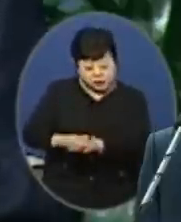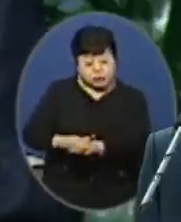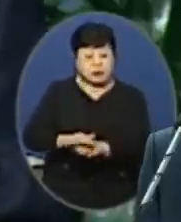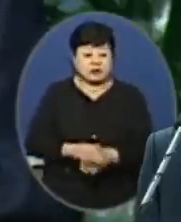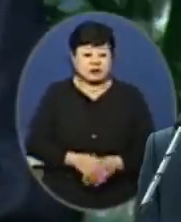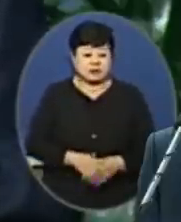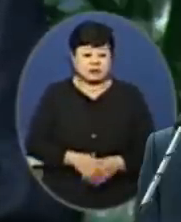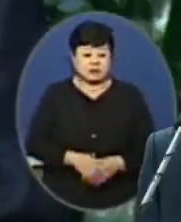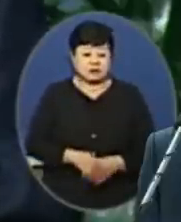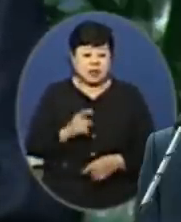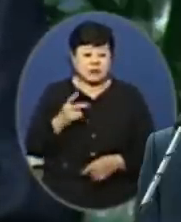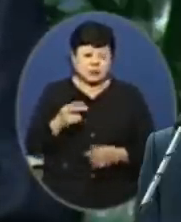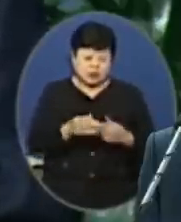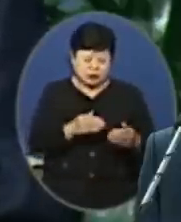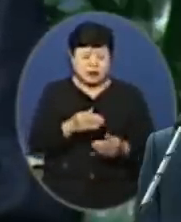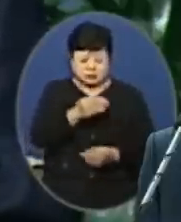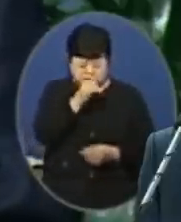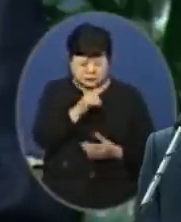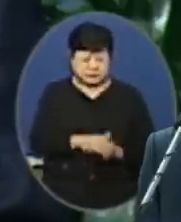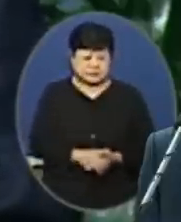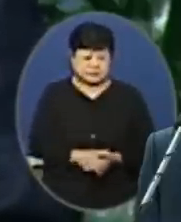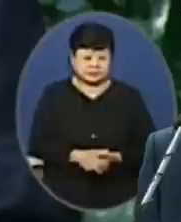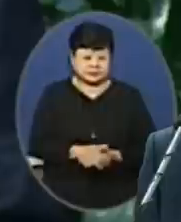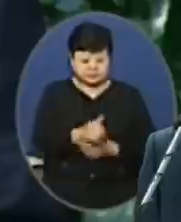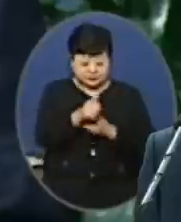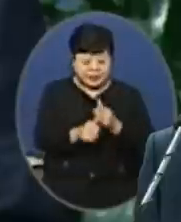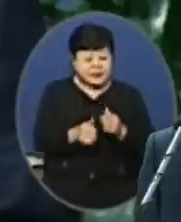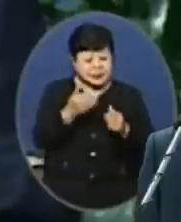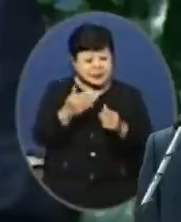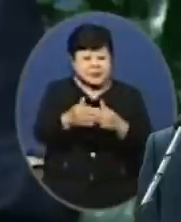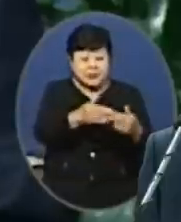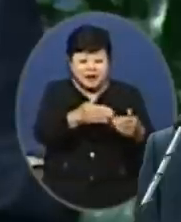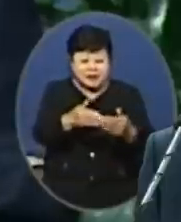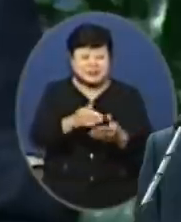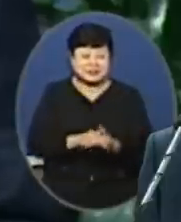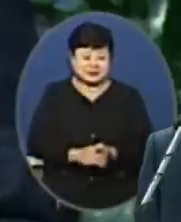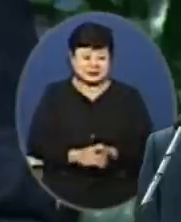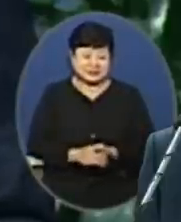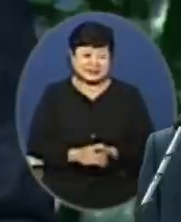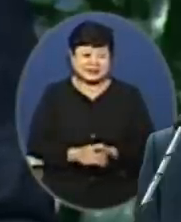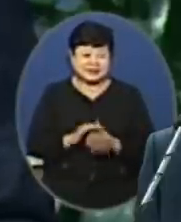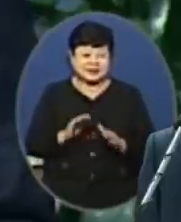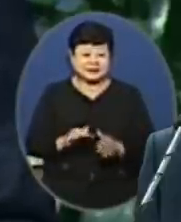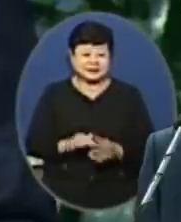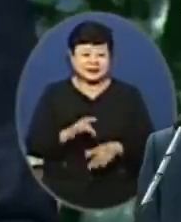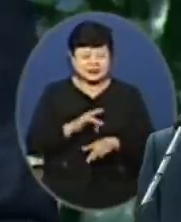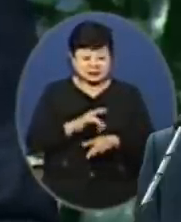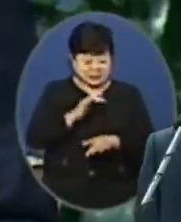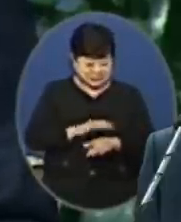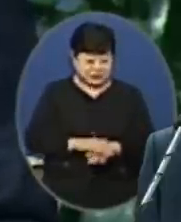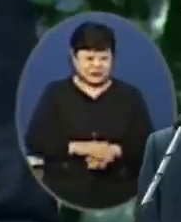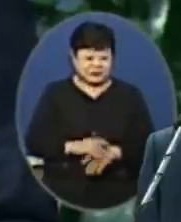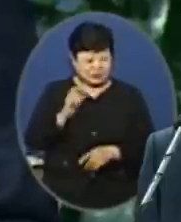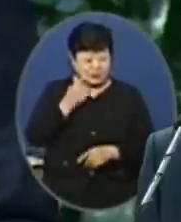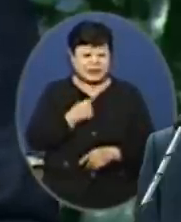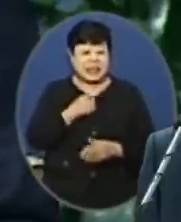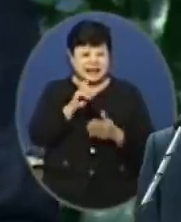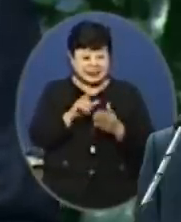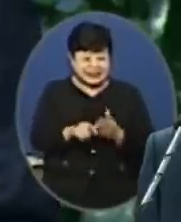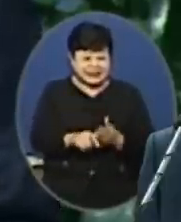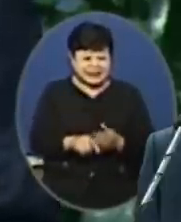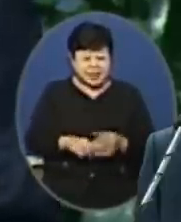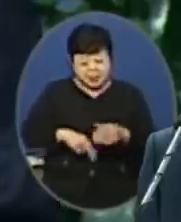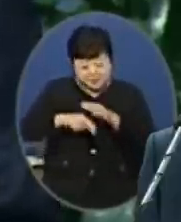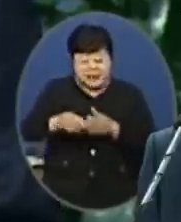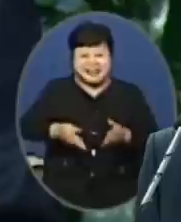것을 한두 번 체험한 것이 아닙니다. 하나님이 체험해 놓았었습니다. 저는 요사이 습관성으로 어려운 일을 당하면